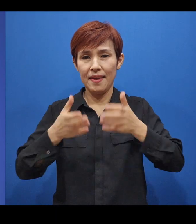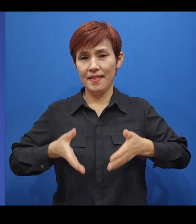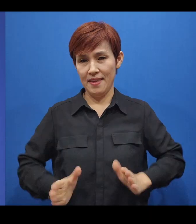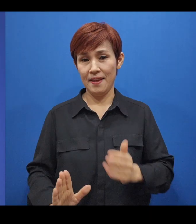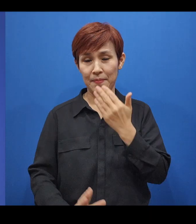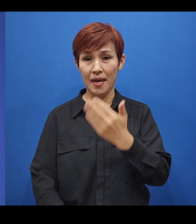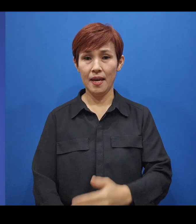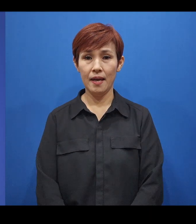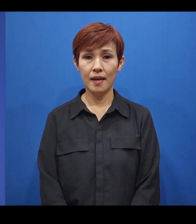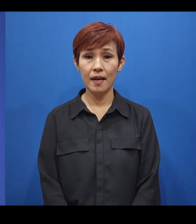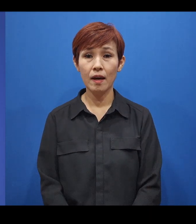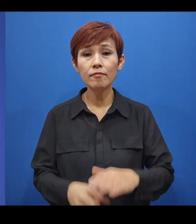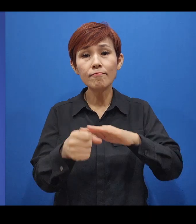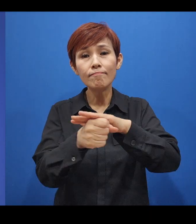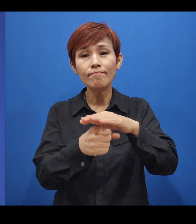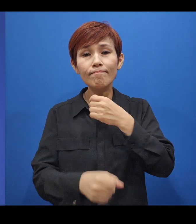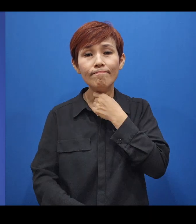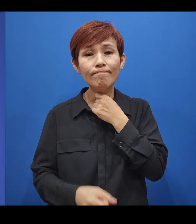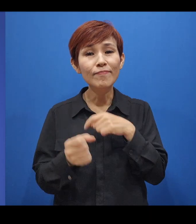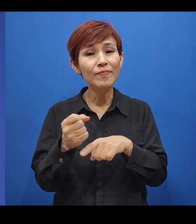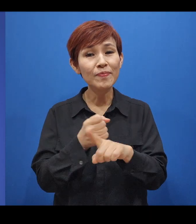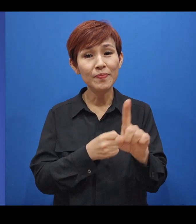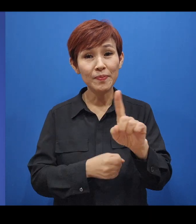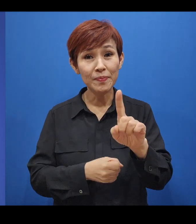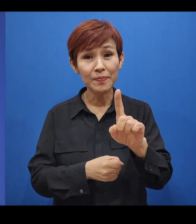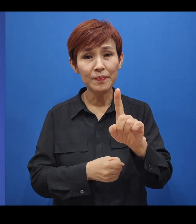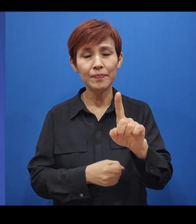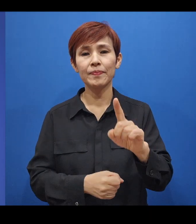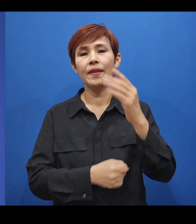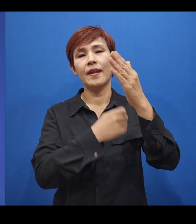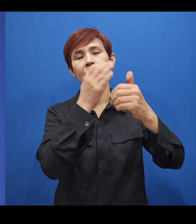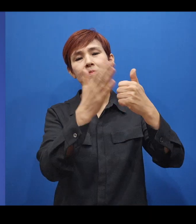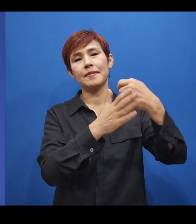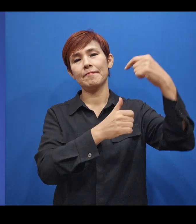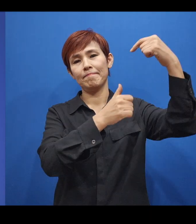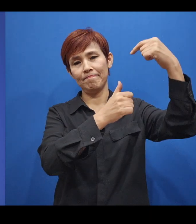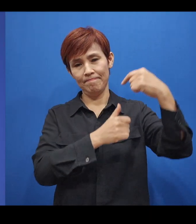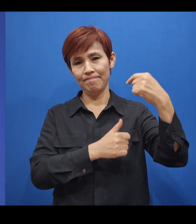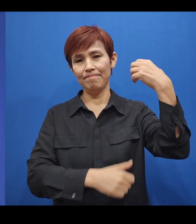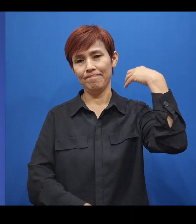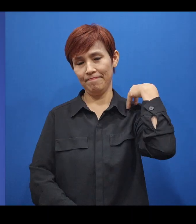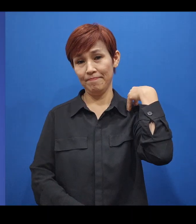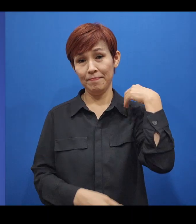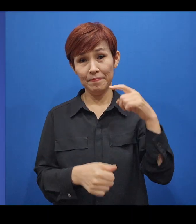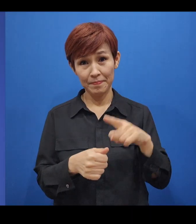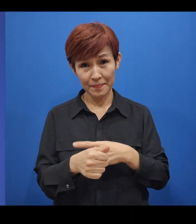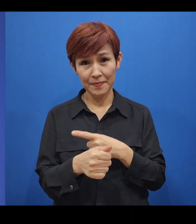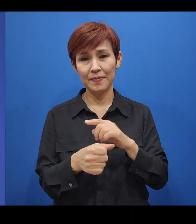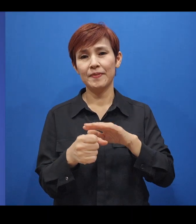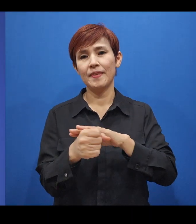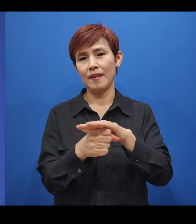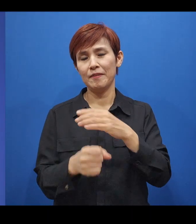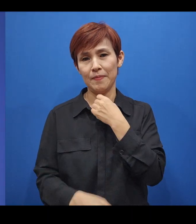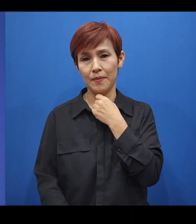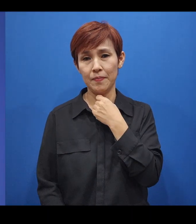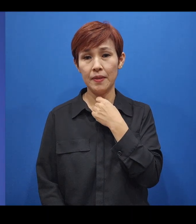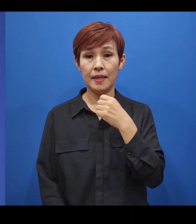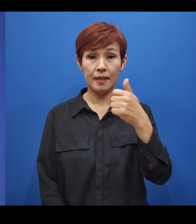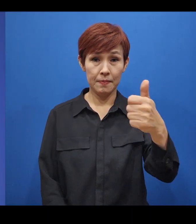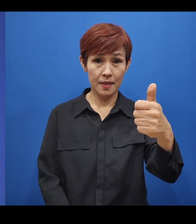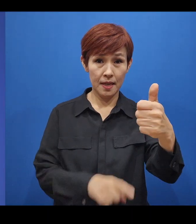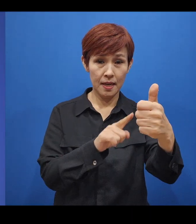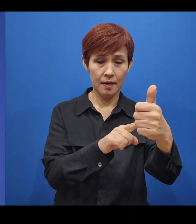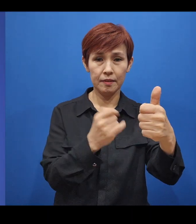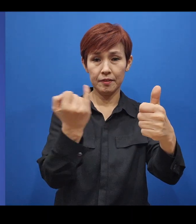왜 우리는 자꾸 사랑하고 싶을까요? 소명을 주셨기 때문입니다. 남자와 여자가 서로